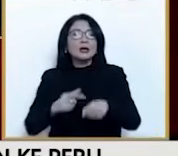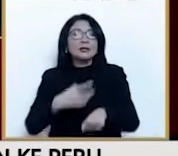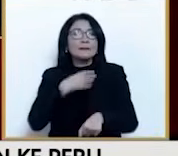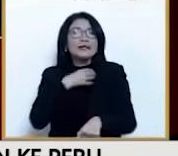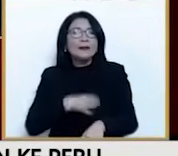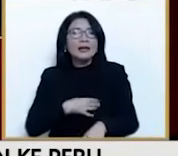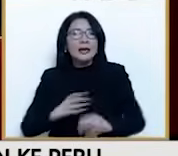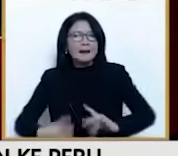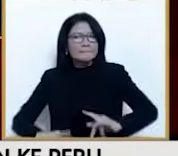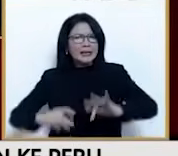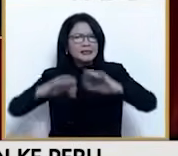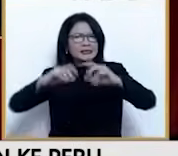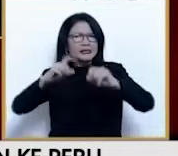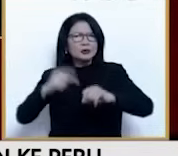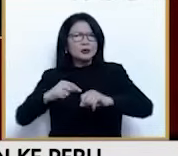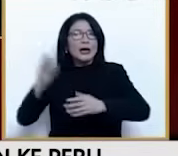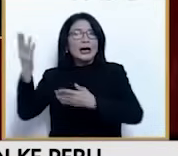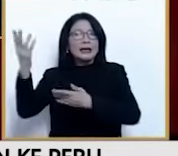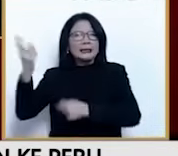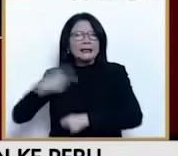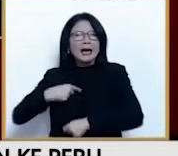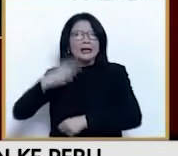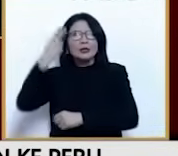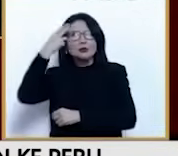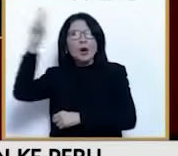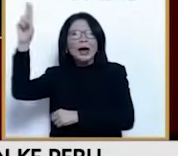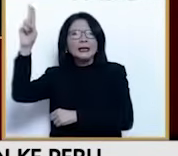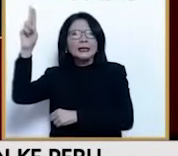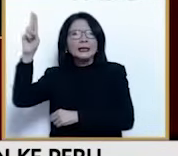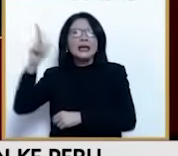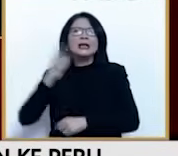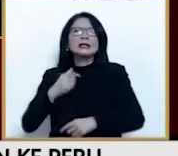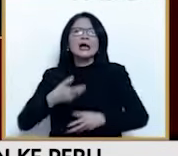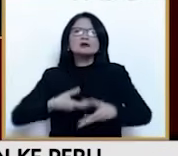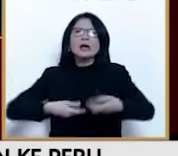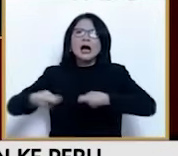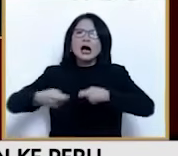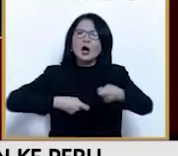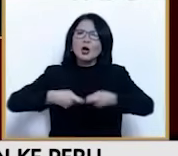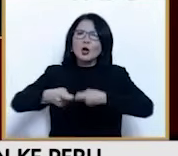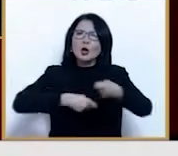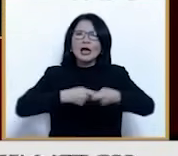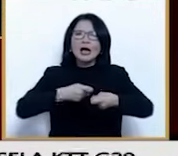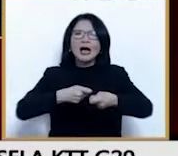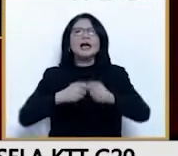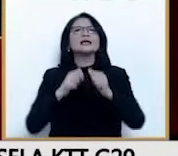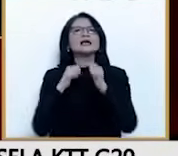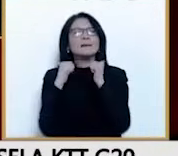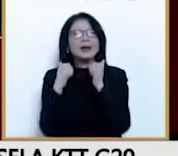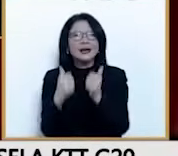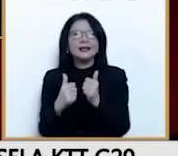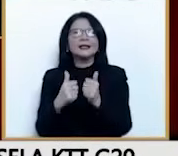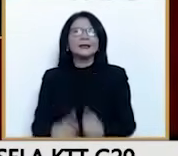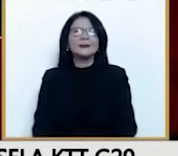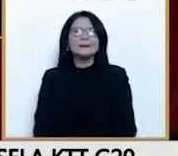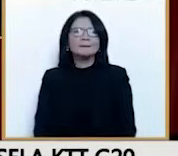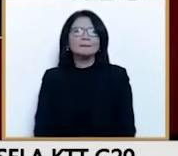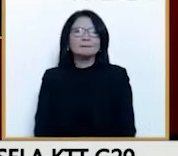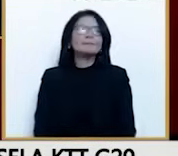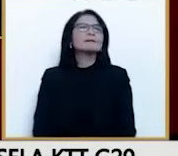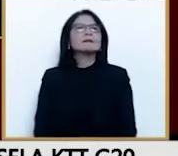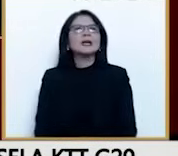bahwa banjir ini adalah hadiah dari Tuhan, maka kita memanage mengelolanya dengan arif dan bijaksana.